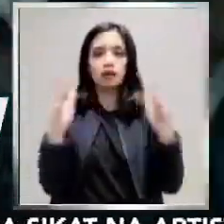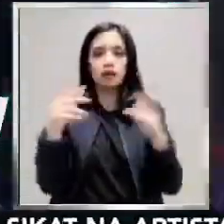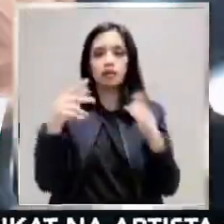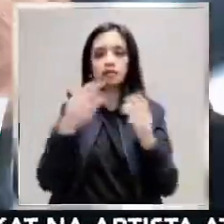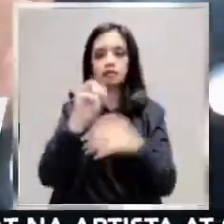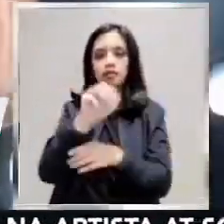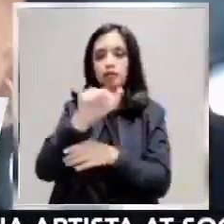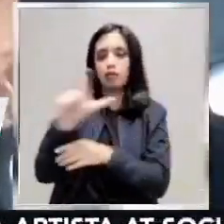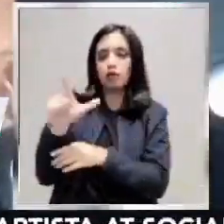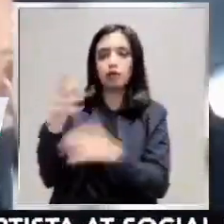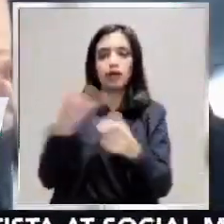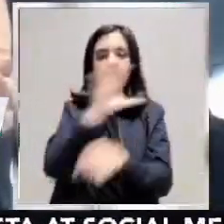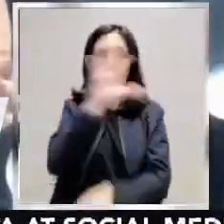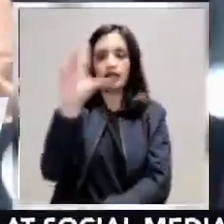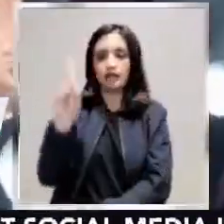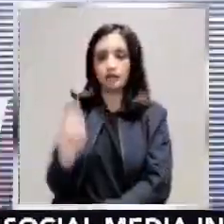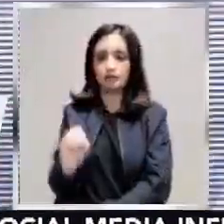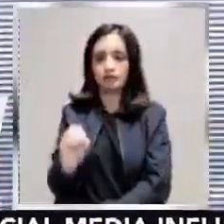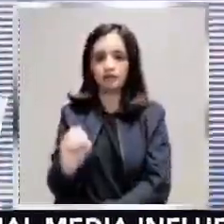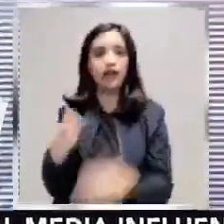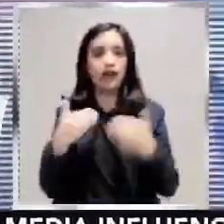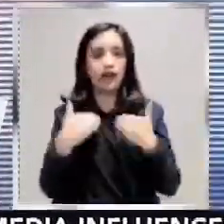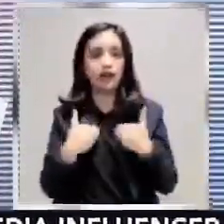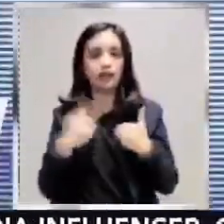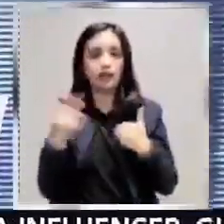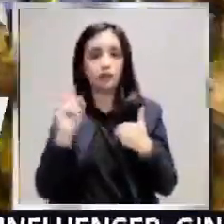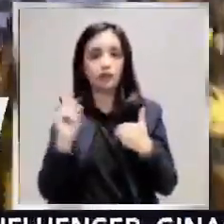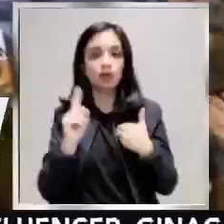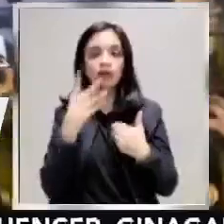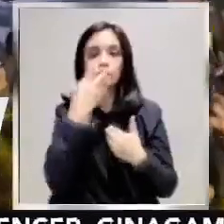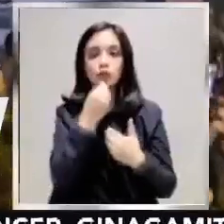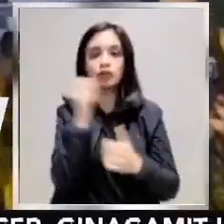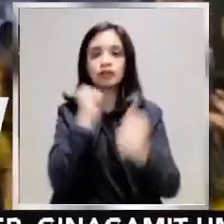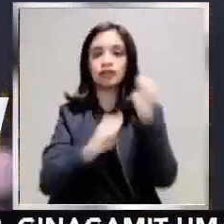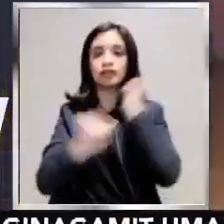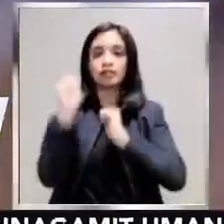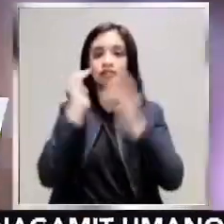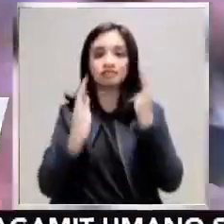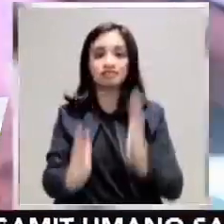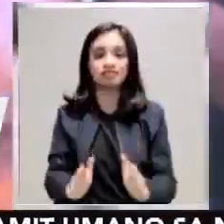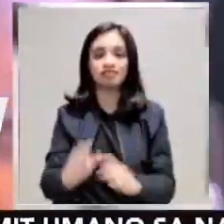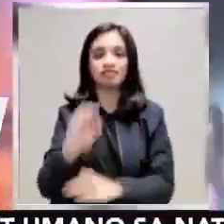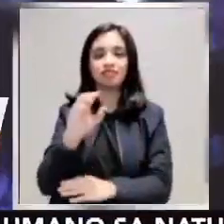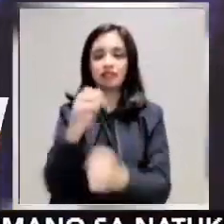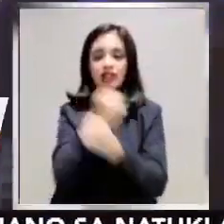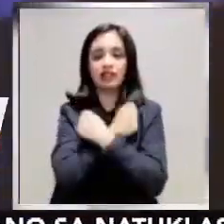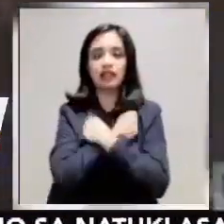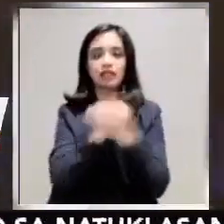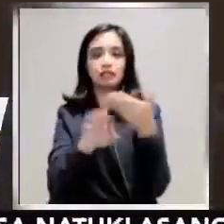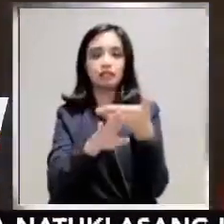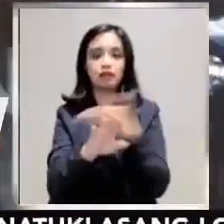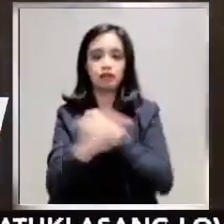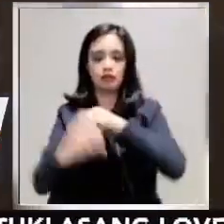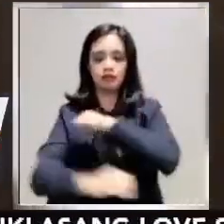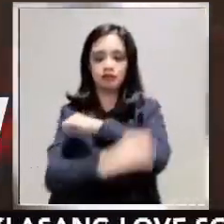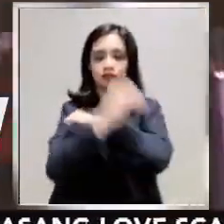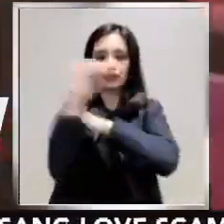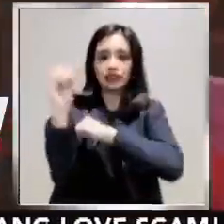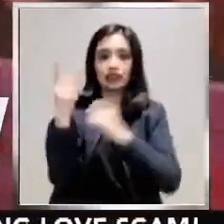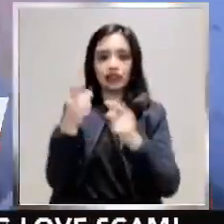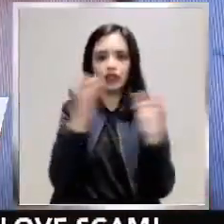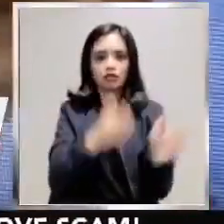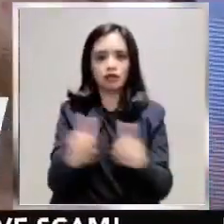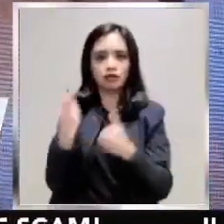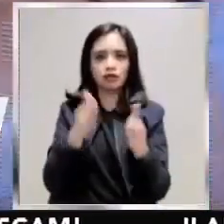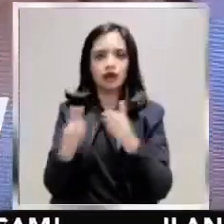City. Present doon ang ilang bida ng upcoming Kapuso series na Love Before Sunrise na naghanda pa ng special